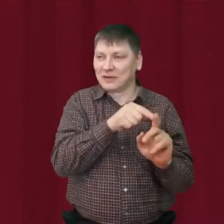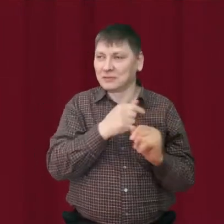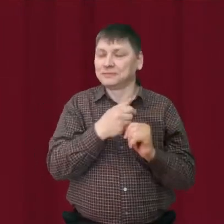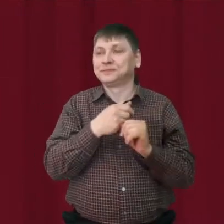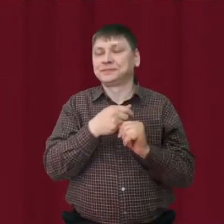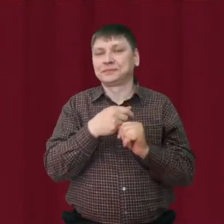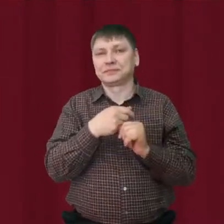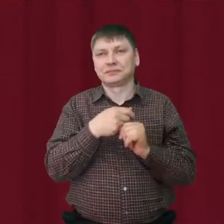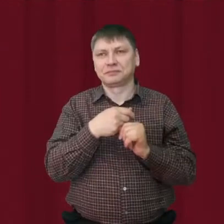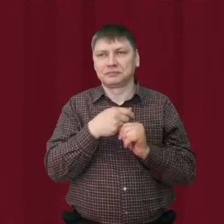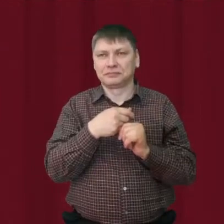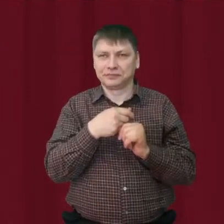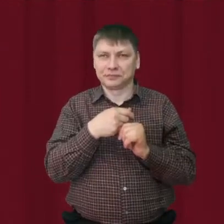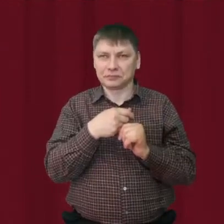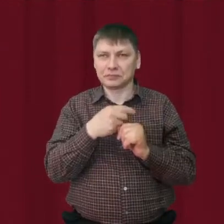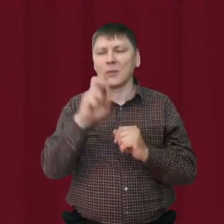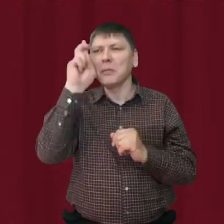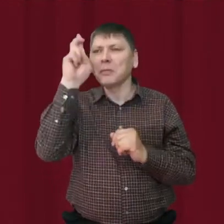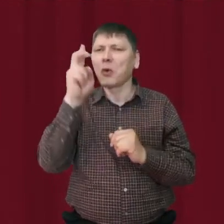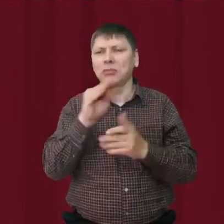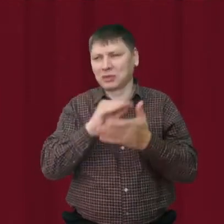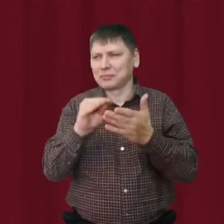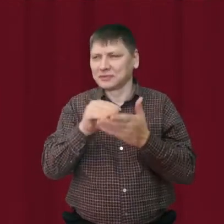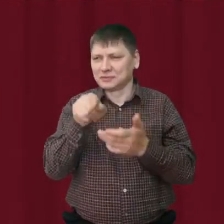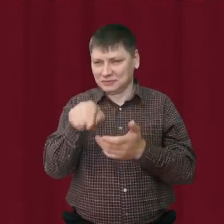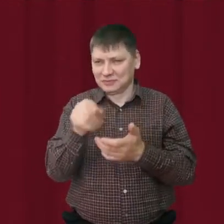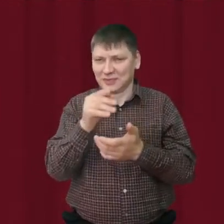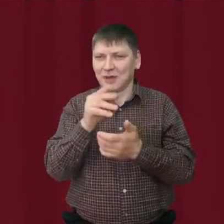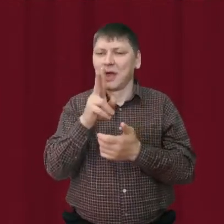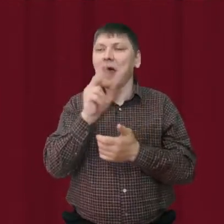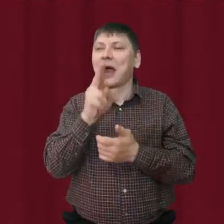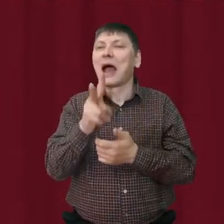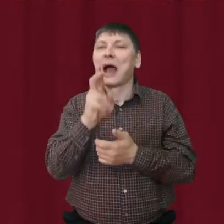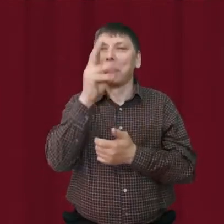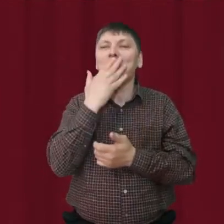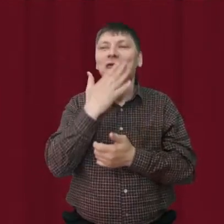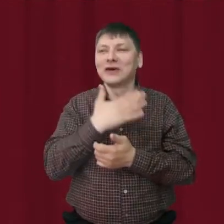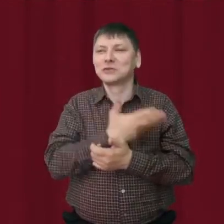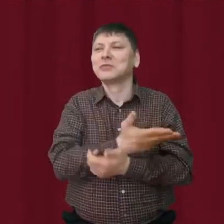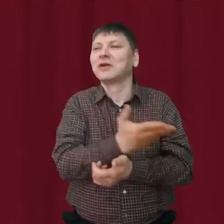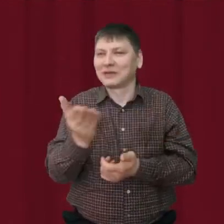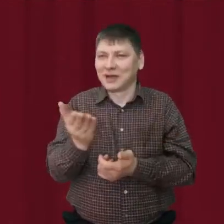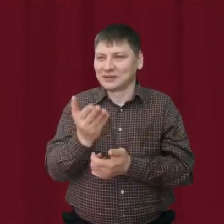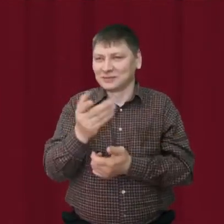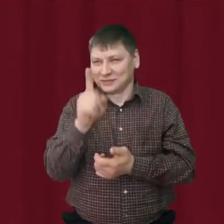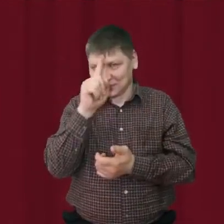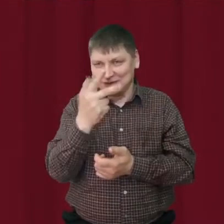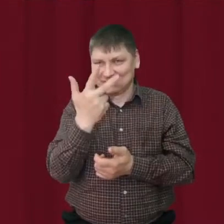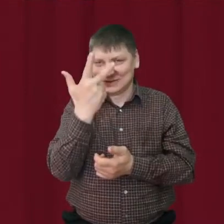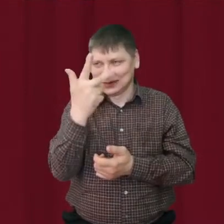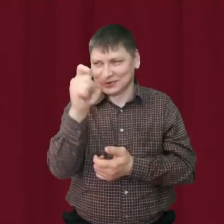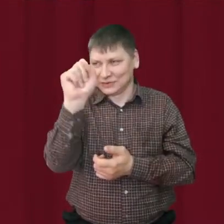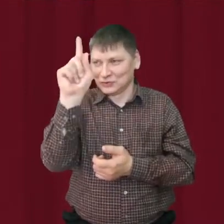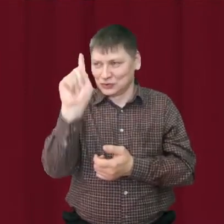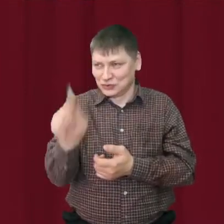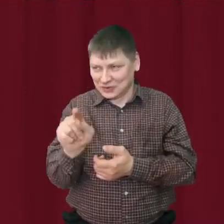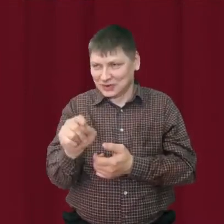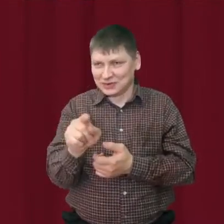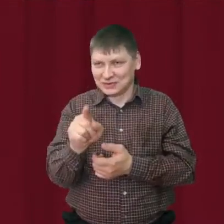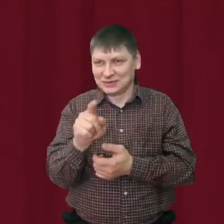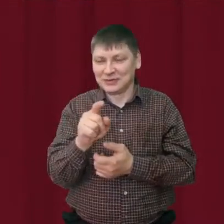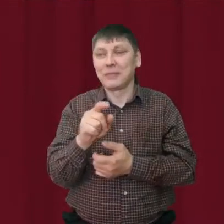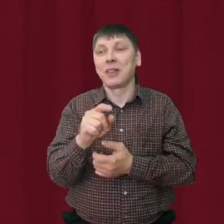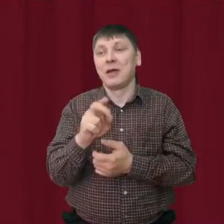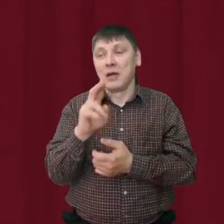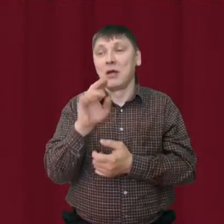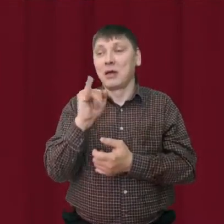слова, которые описывают, как Бог нас возлюбил. Там именно тоже это слово агапе используется. Знаменитый текст из Евангелия от Иоанна, 3 главы